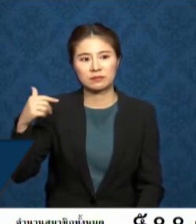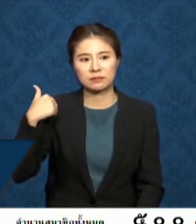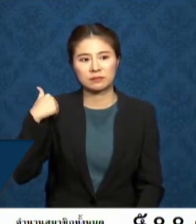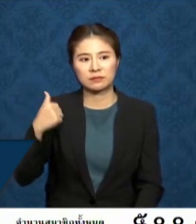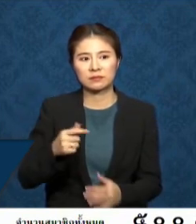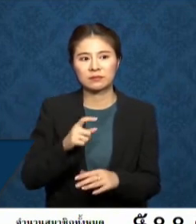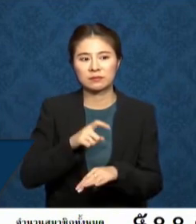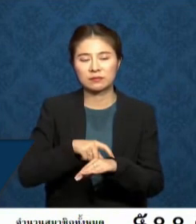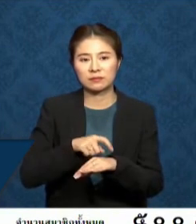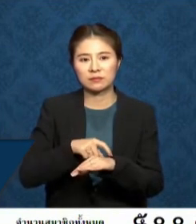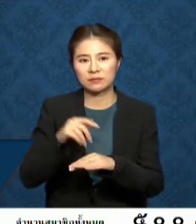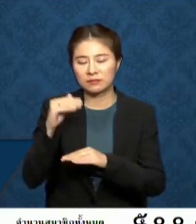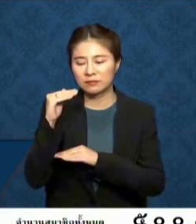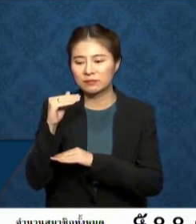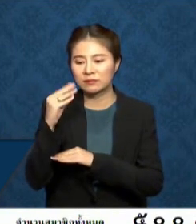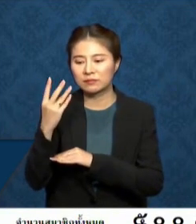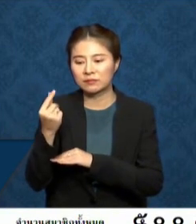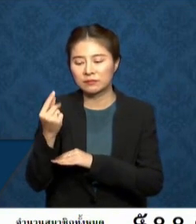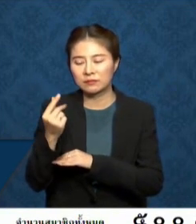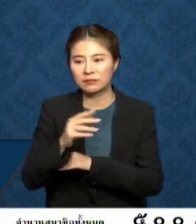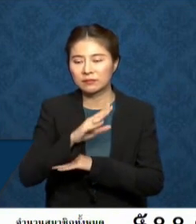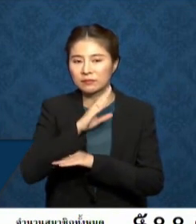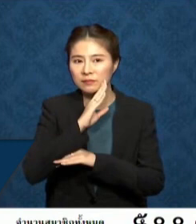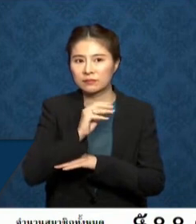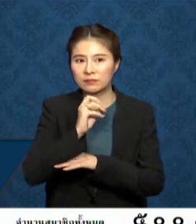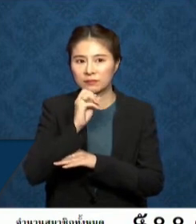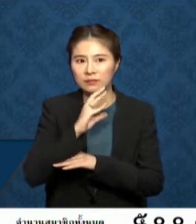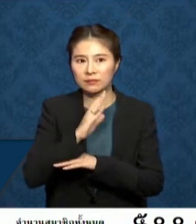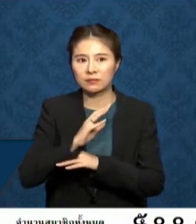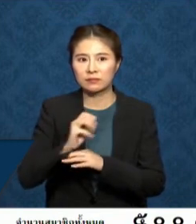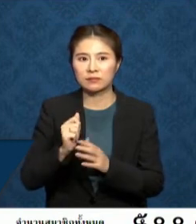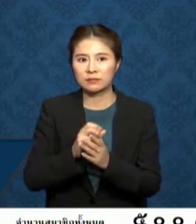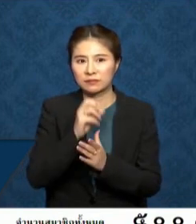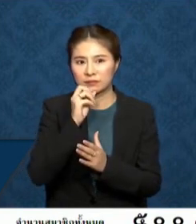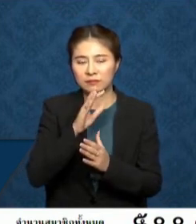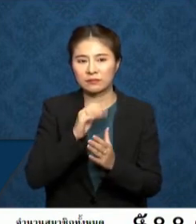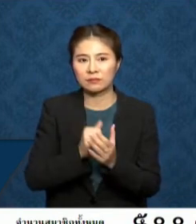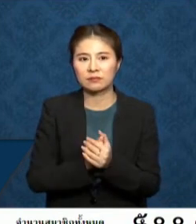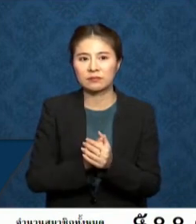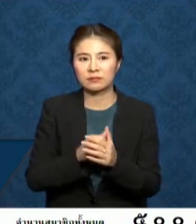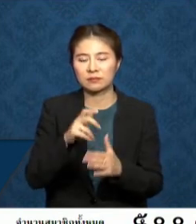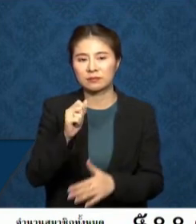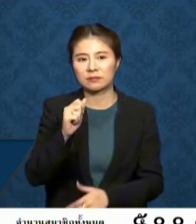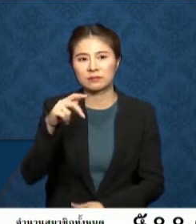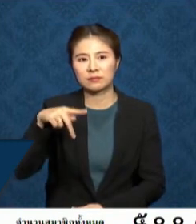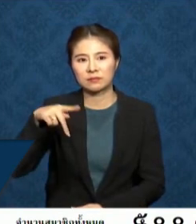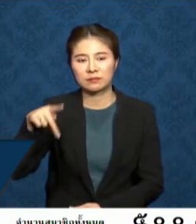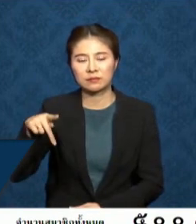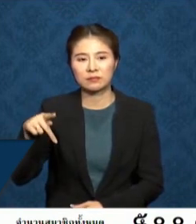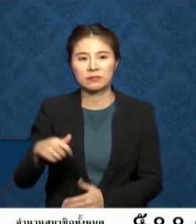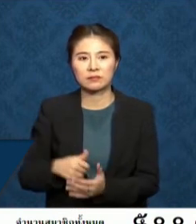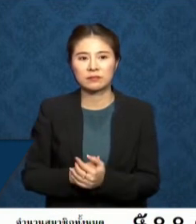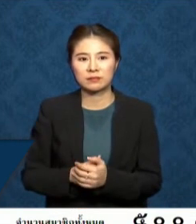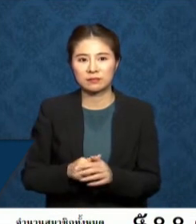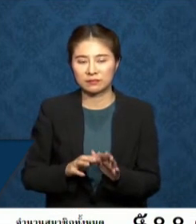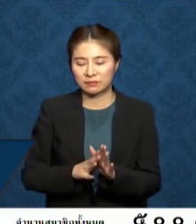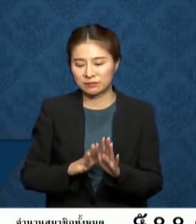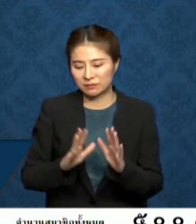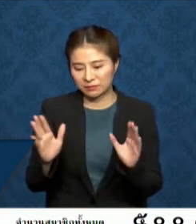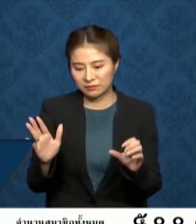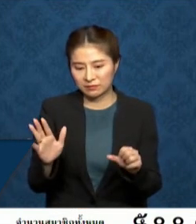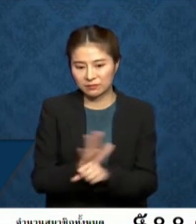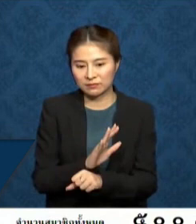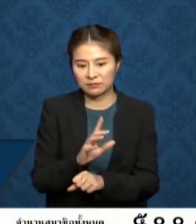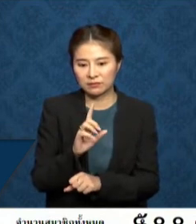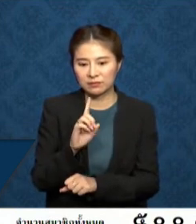ายในระยะเวลาเท่าไหร่ถ้าผมทำแอปแล้วผมก็รันแอปบน App Store ไปเรื่อยๆ10ปีครบ1ล้านคน